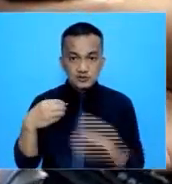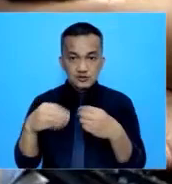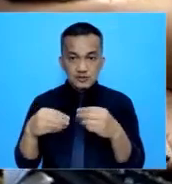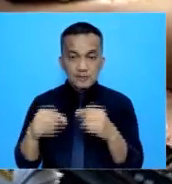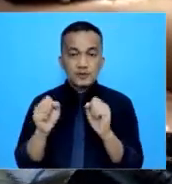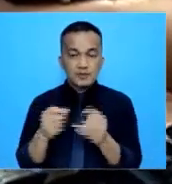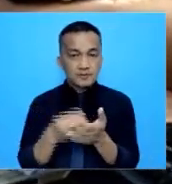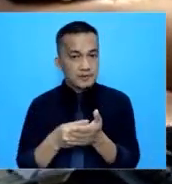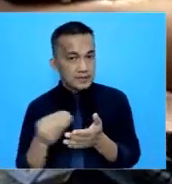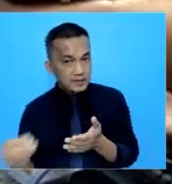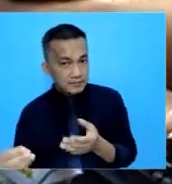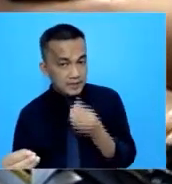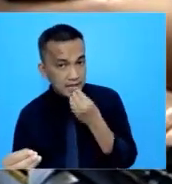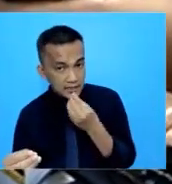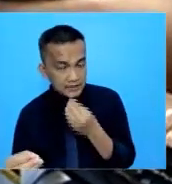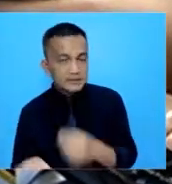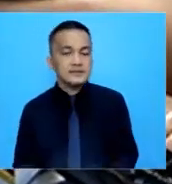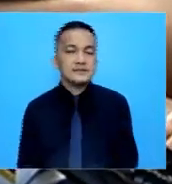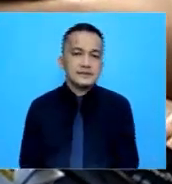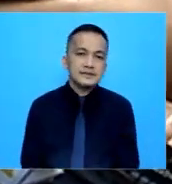ng inyong